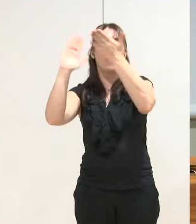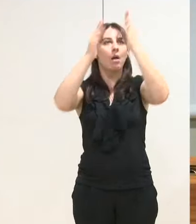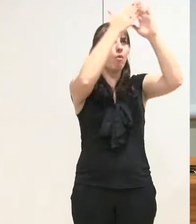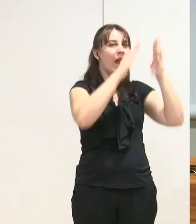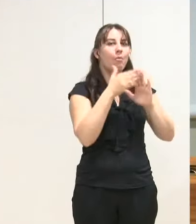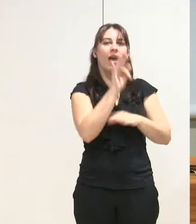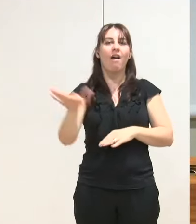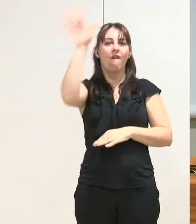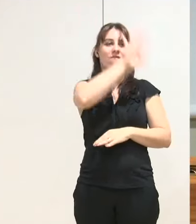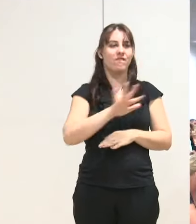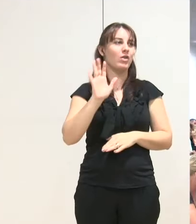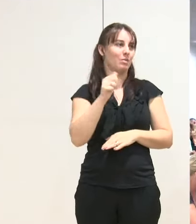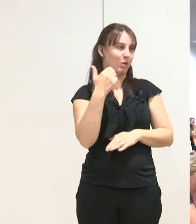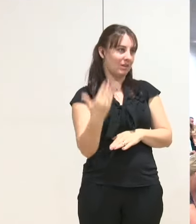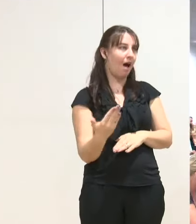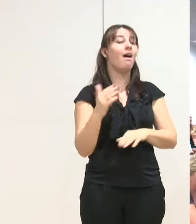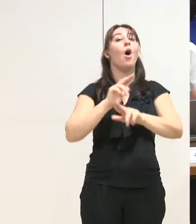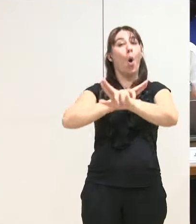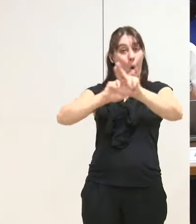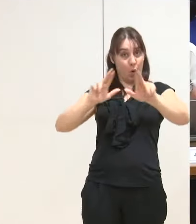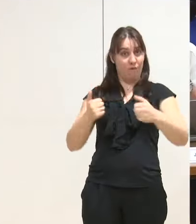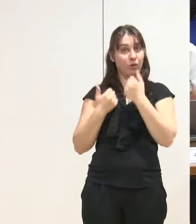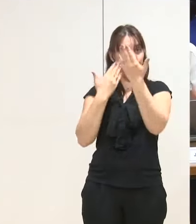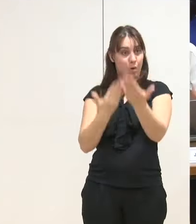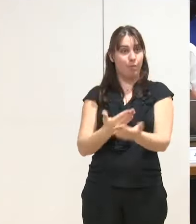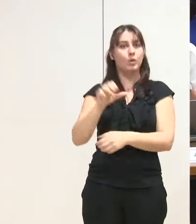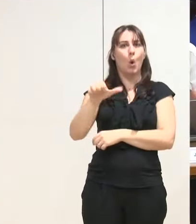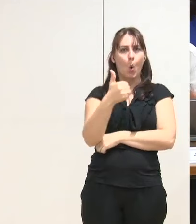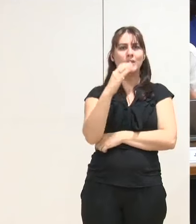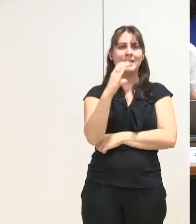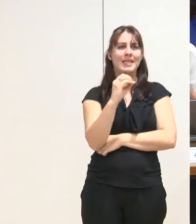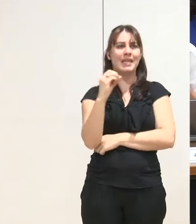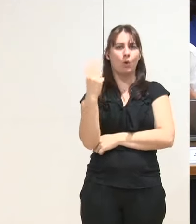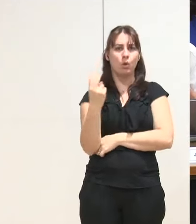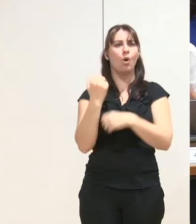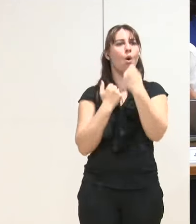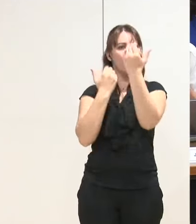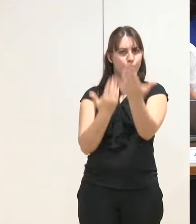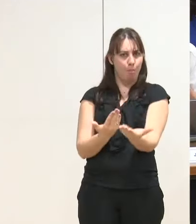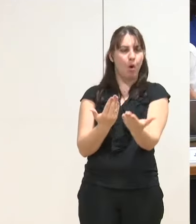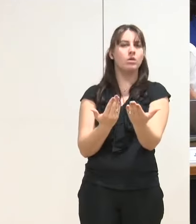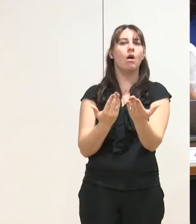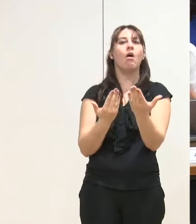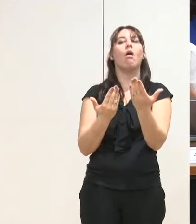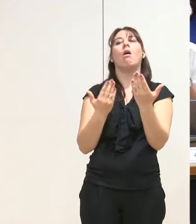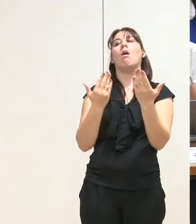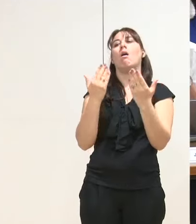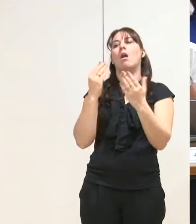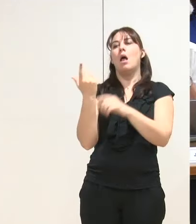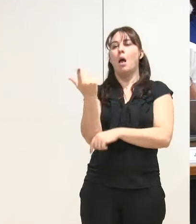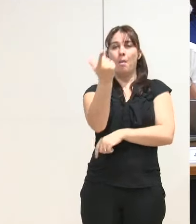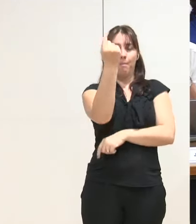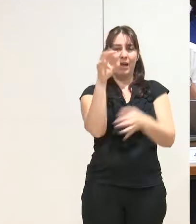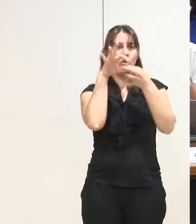voilà d'où la convention la convention 11c02 qui vous est proposé et qui détaille la convention de partenariat avec la